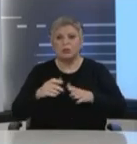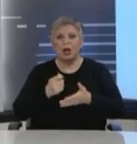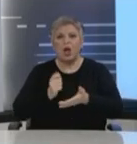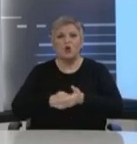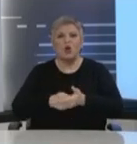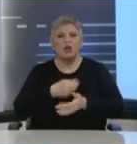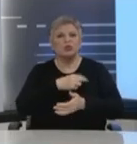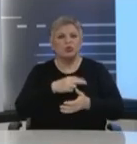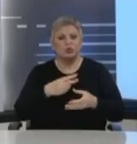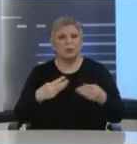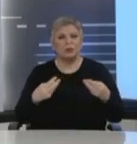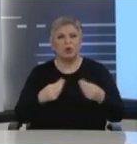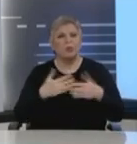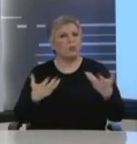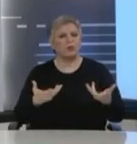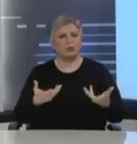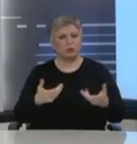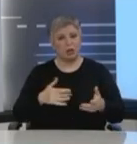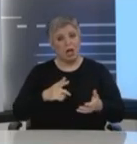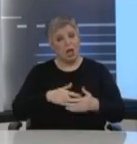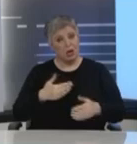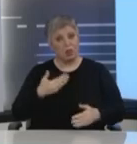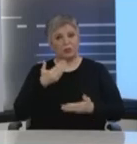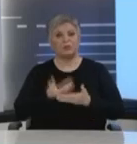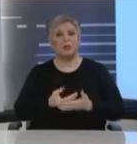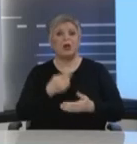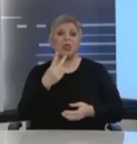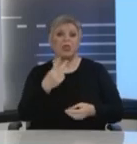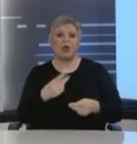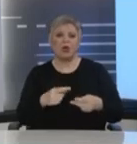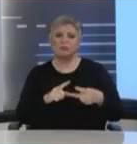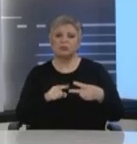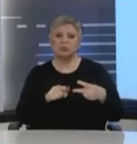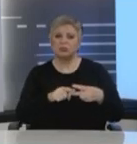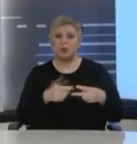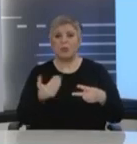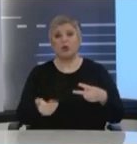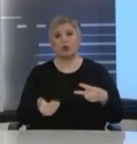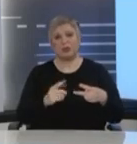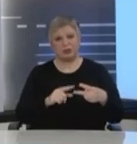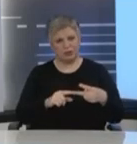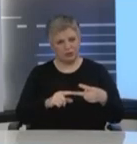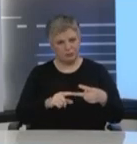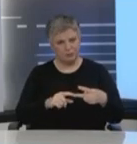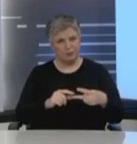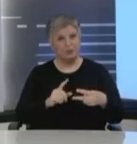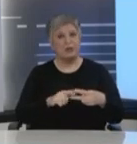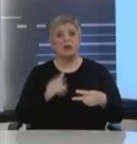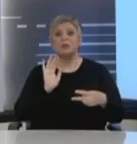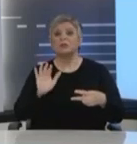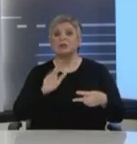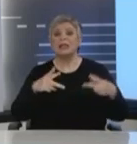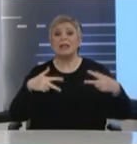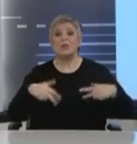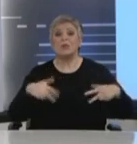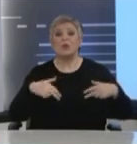σήμερα να καταθέσω δύο συγκεκριμένες προτάσεις. Πρώτον, καλώ τον Υπουργό Οικονομίας και